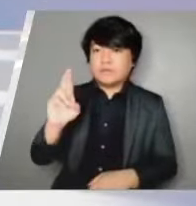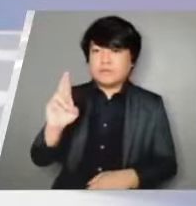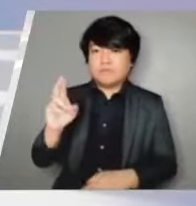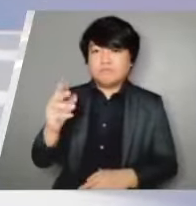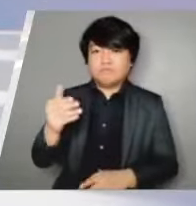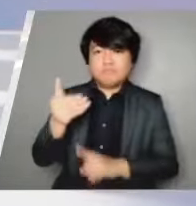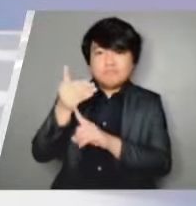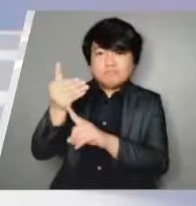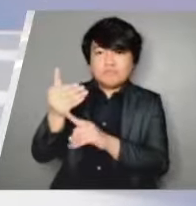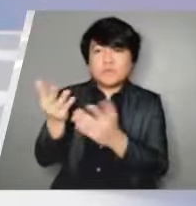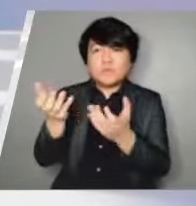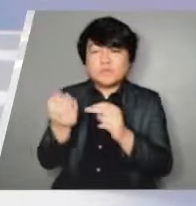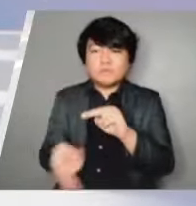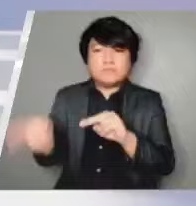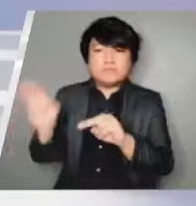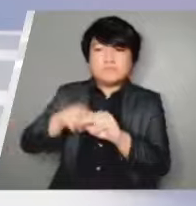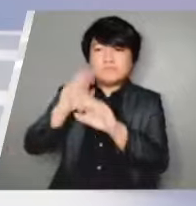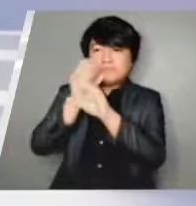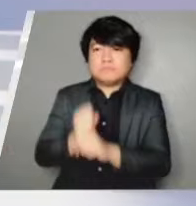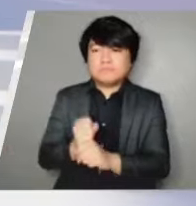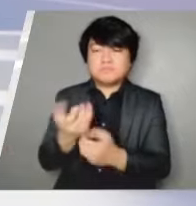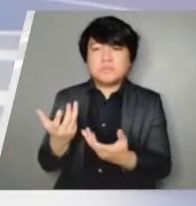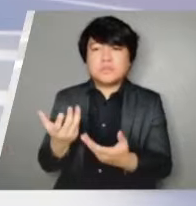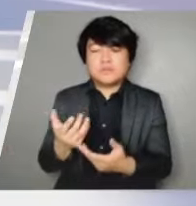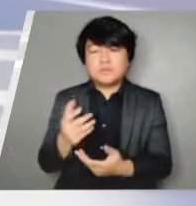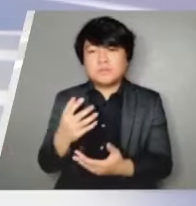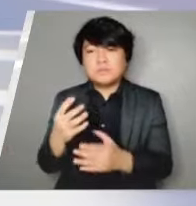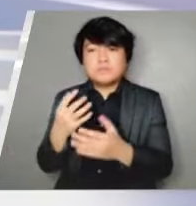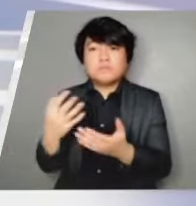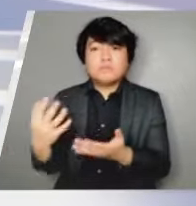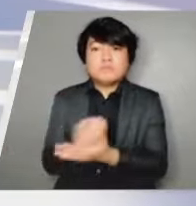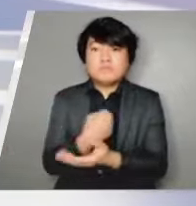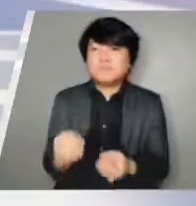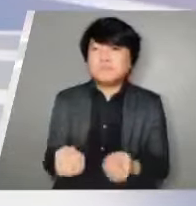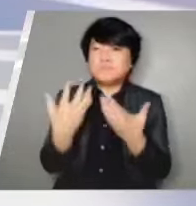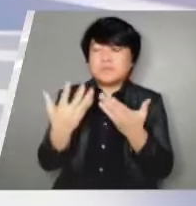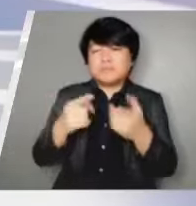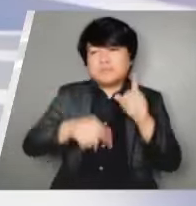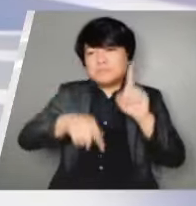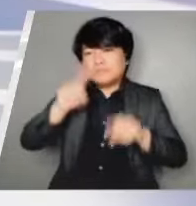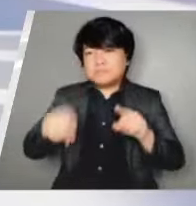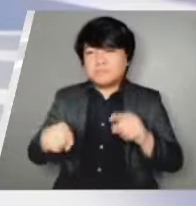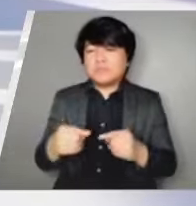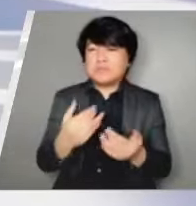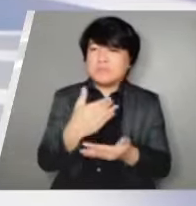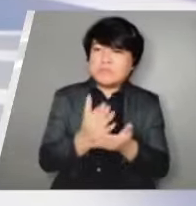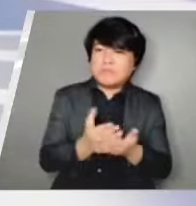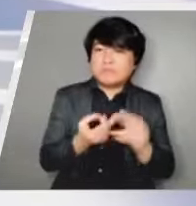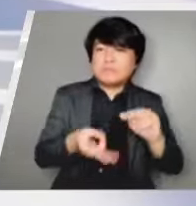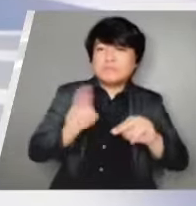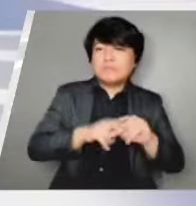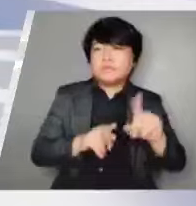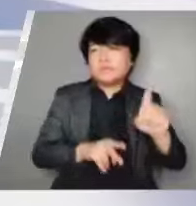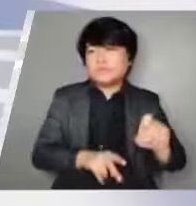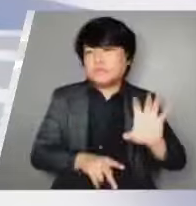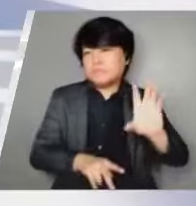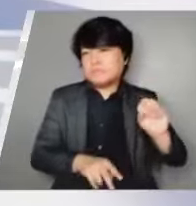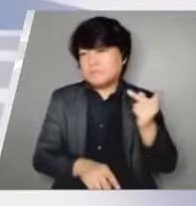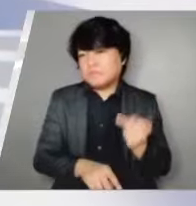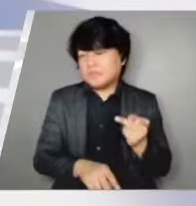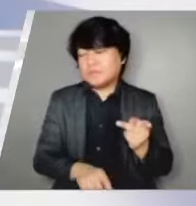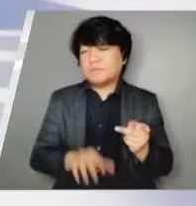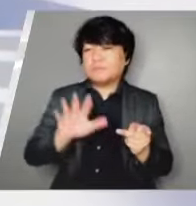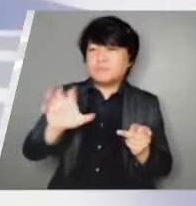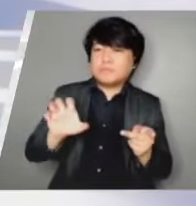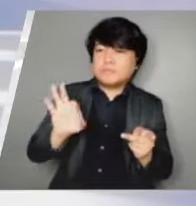Hulyo. Iba-iba ang hinihinging wage hike ng ilang grupo. May 150 pesos, 597 pesos, at